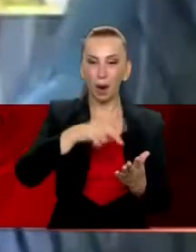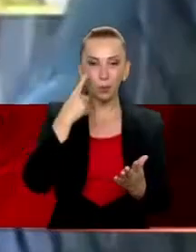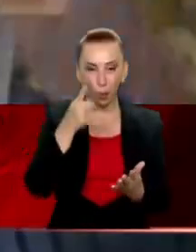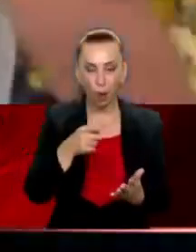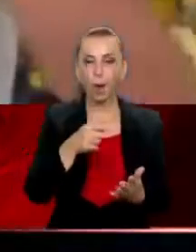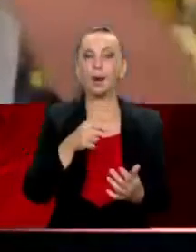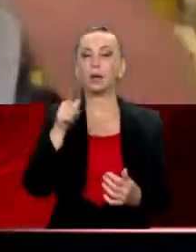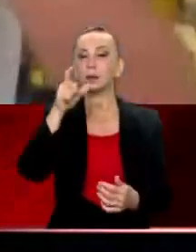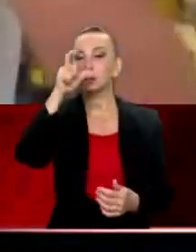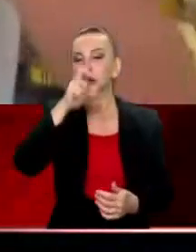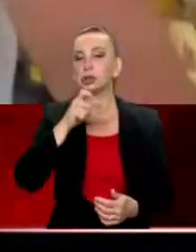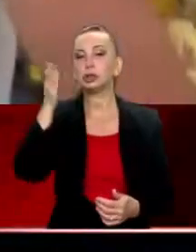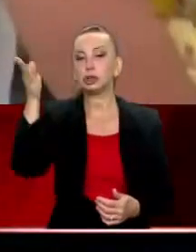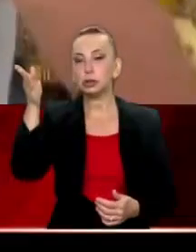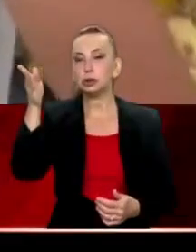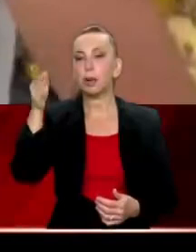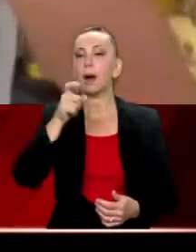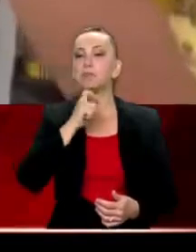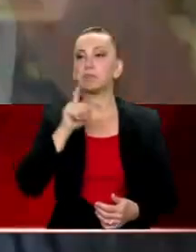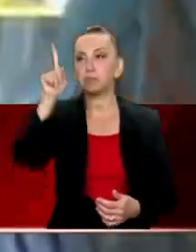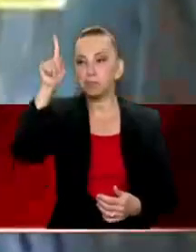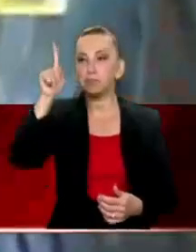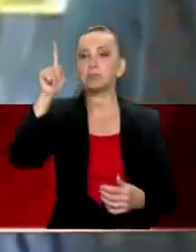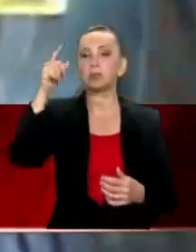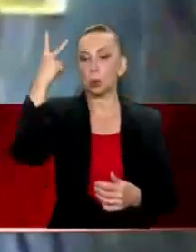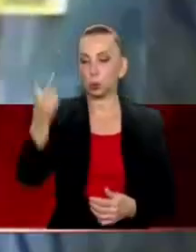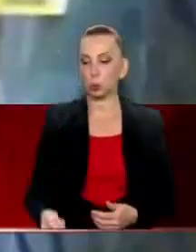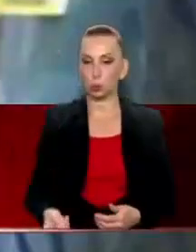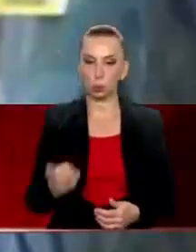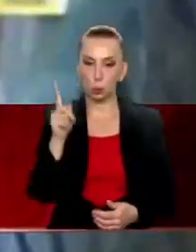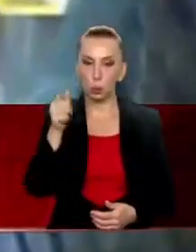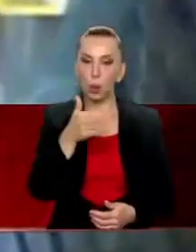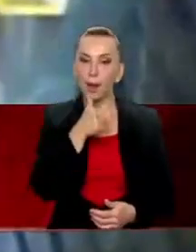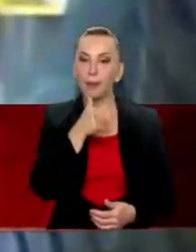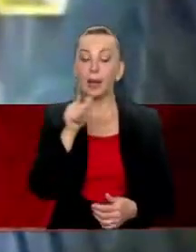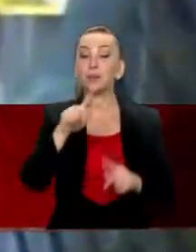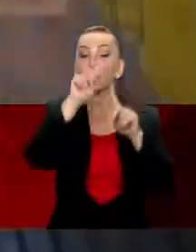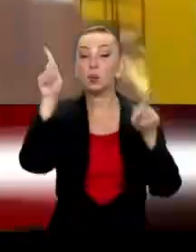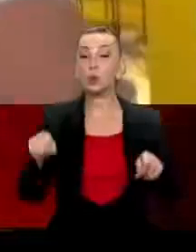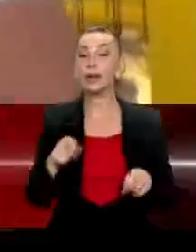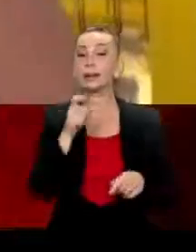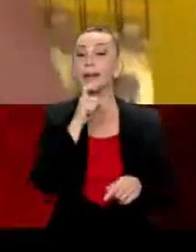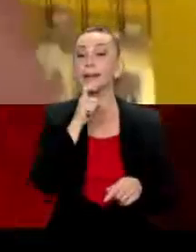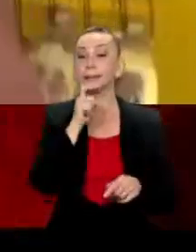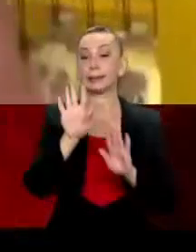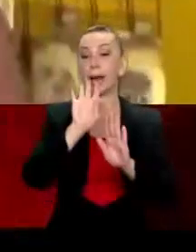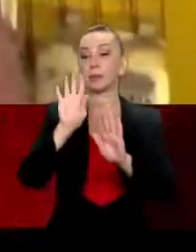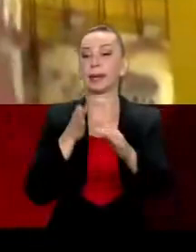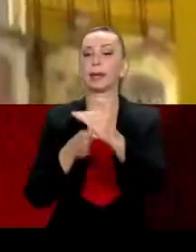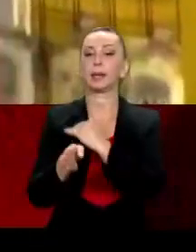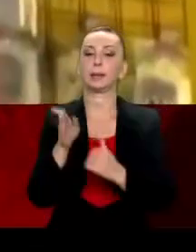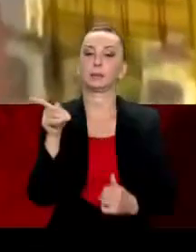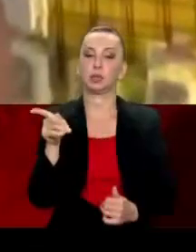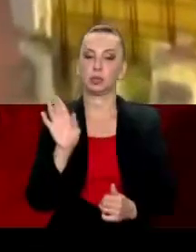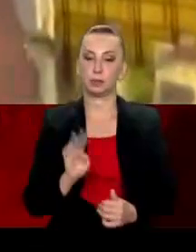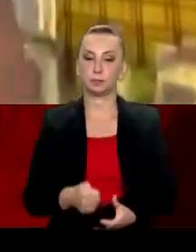bozdu sesi duyup Ben Allah var deprem oluyor sandım sayaç okumaya Gelen Adam dükkana yanlış yerden girmişti klimanın tamiri vardı